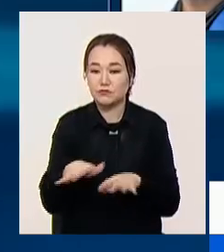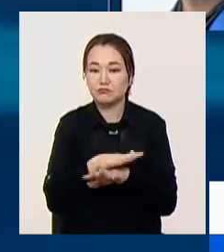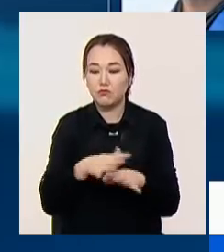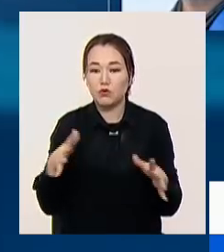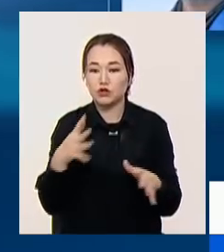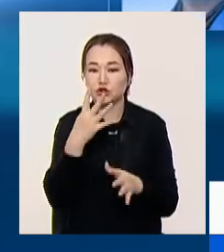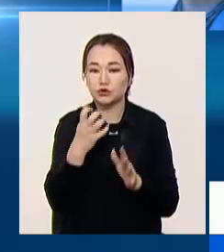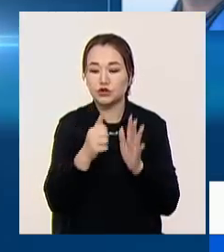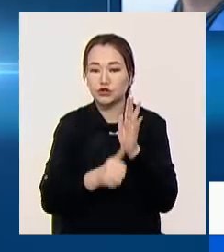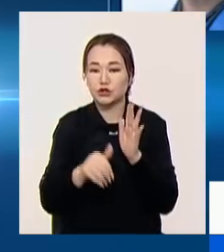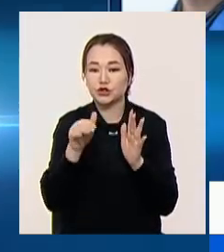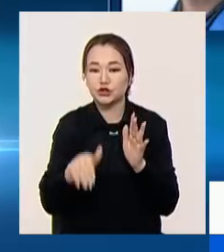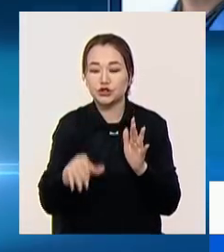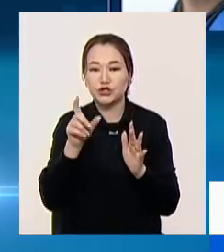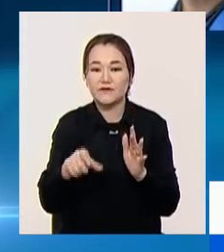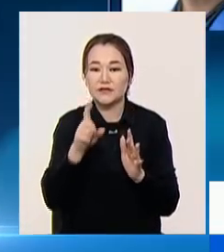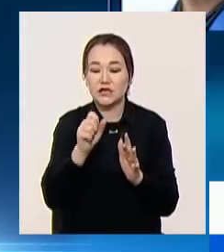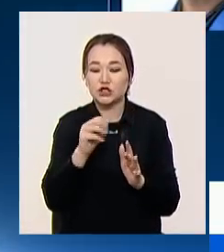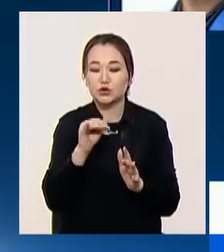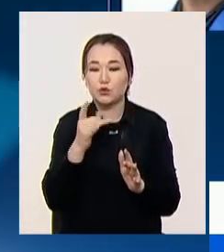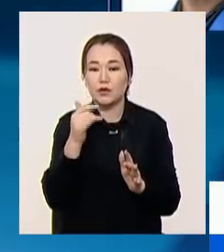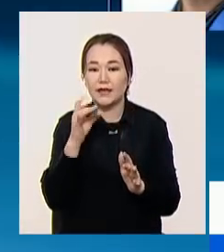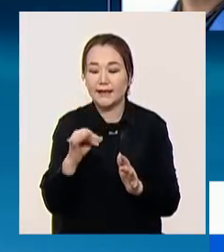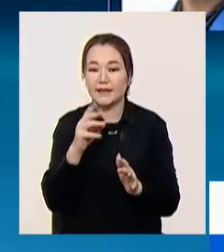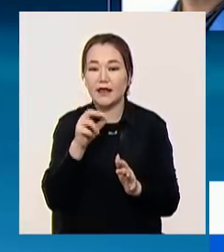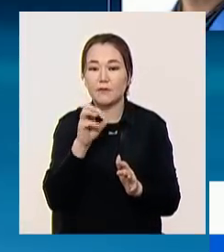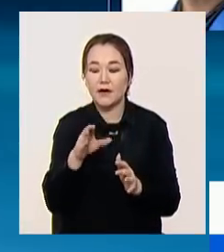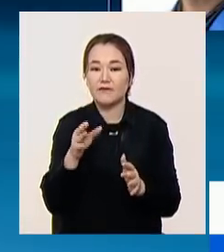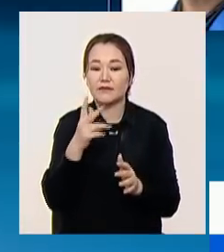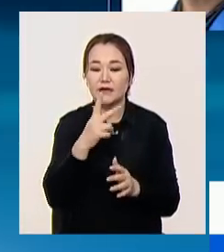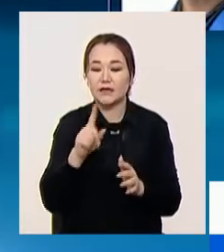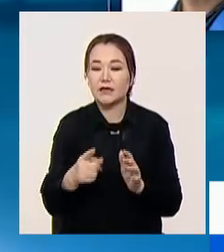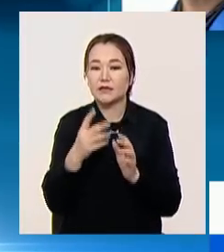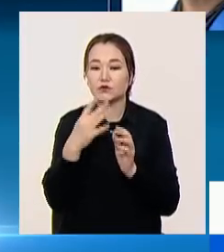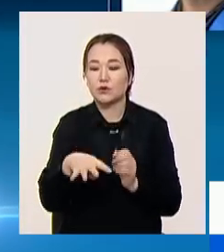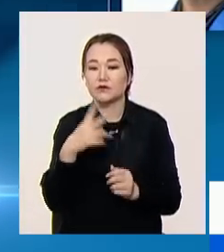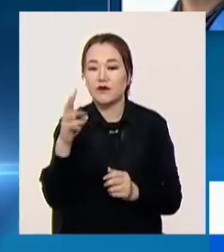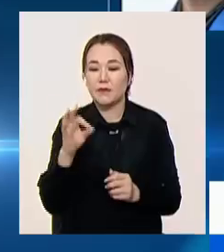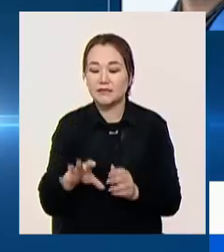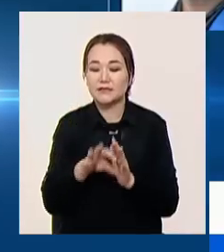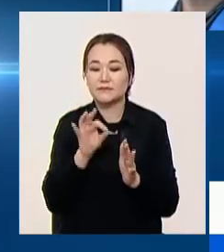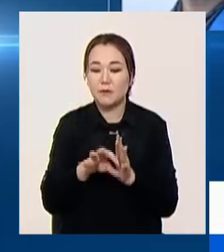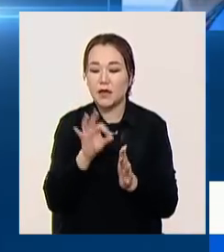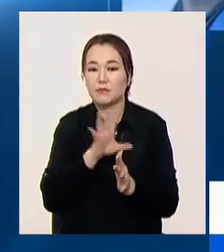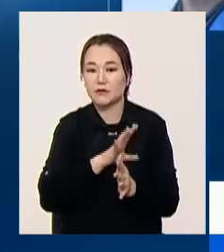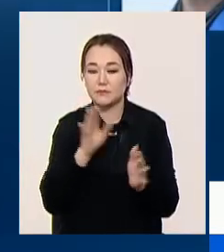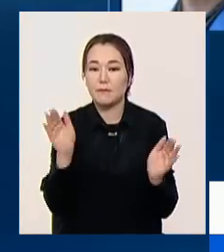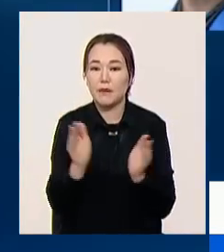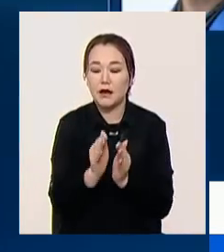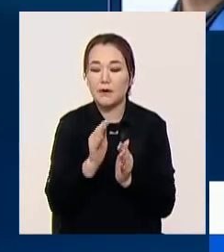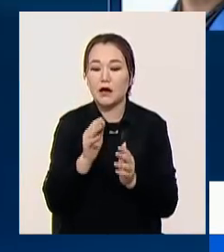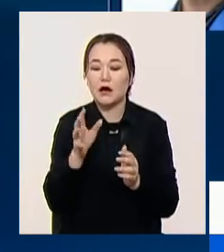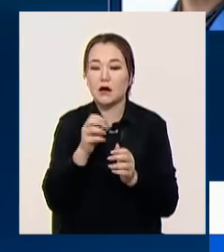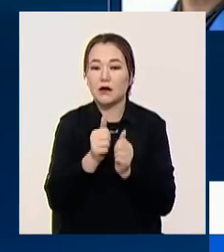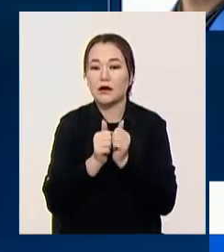более 460 тысяч человек. За «Жигули» Дайрабаева проголосовали 3,4% избирателей. Следом с минимальным